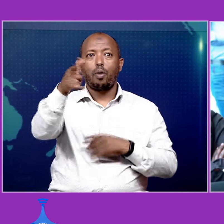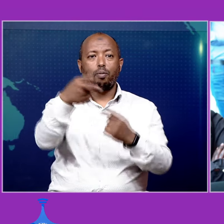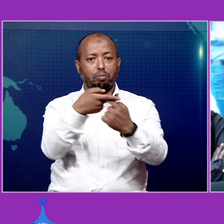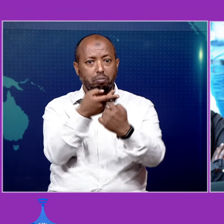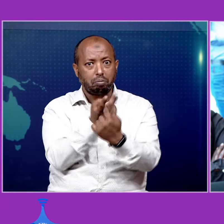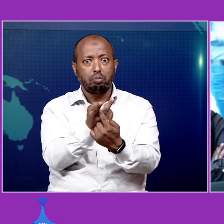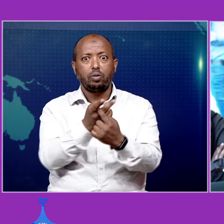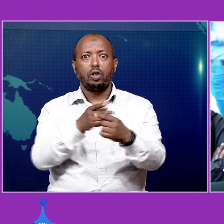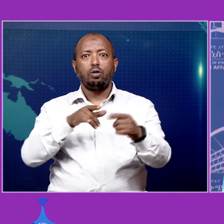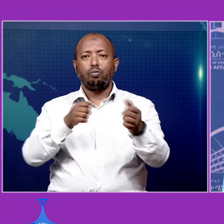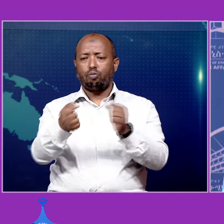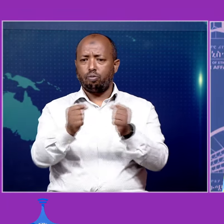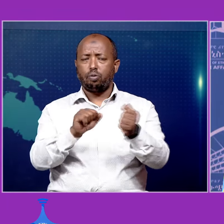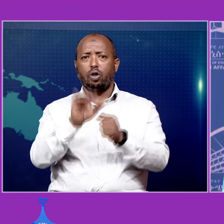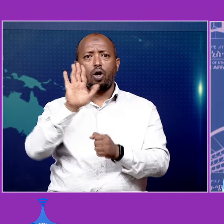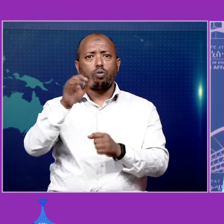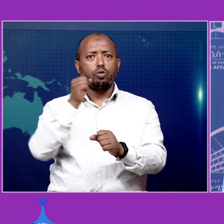ቴክኒሽያኖች